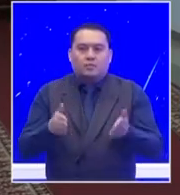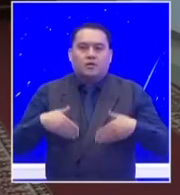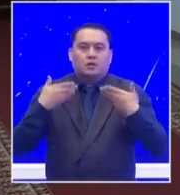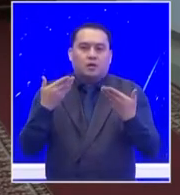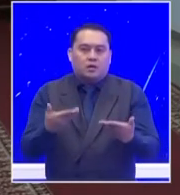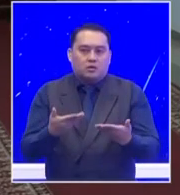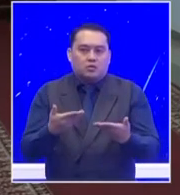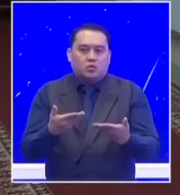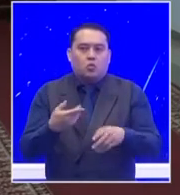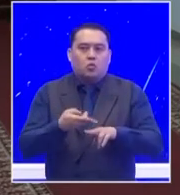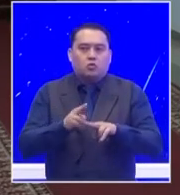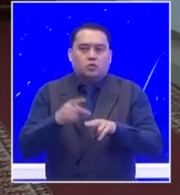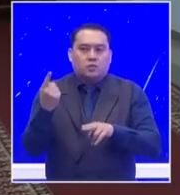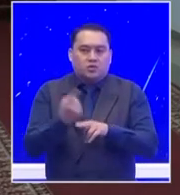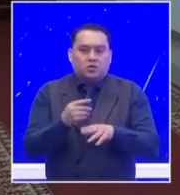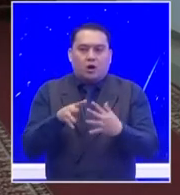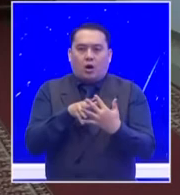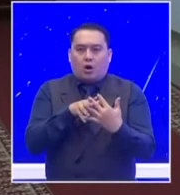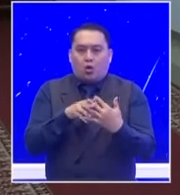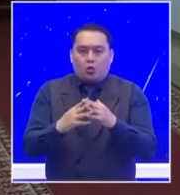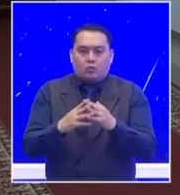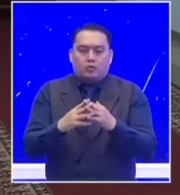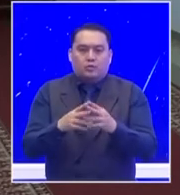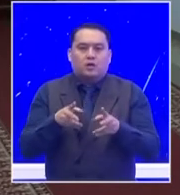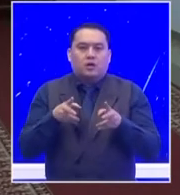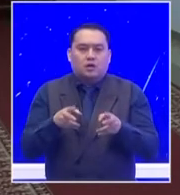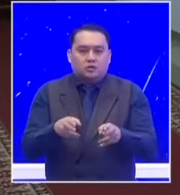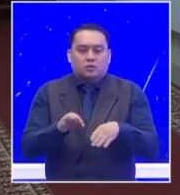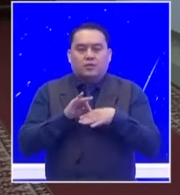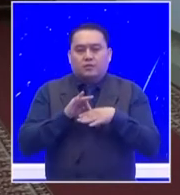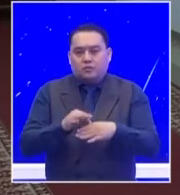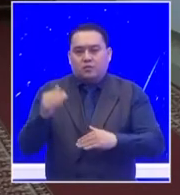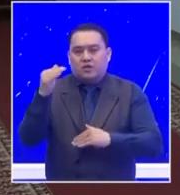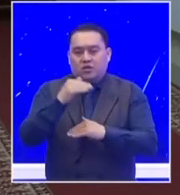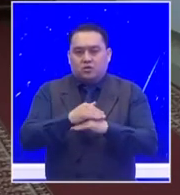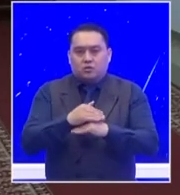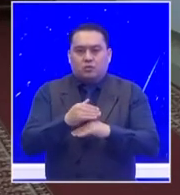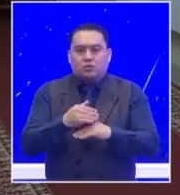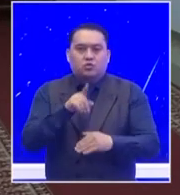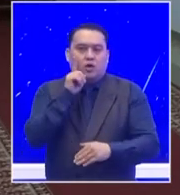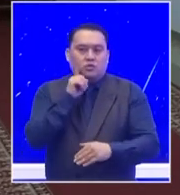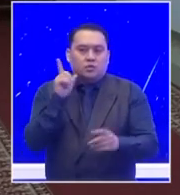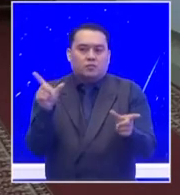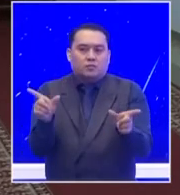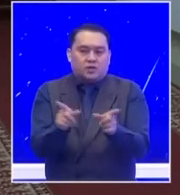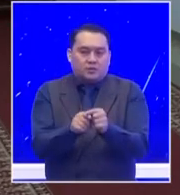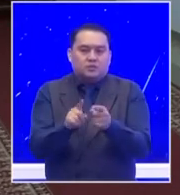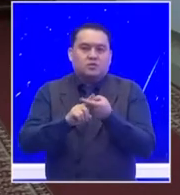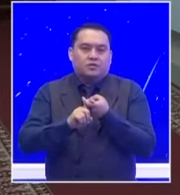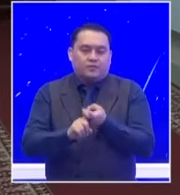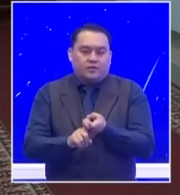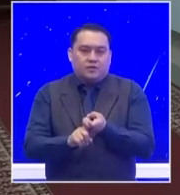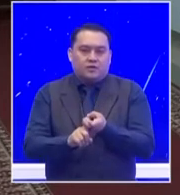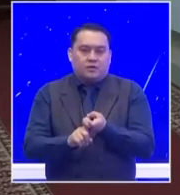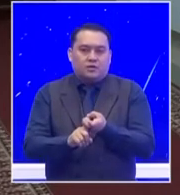презентациясы, тұсаукесерін осы бірінші ауылымда қиып, кеш өткізіп қайтамын. Бұл менің жастармен тікелей байланысым. Яғни